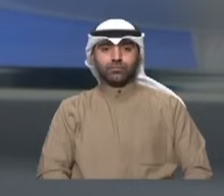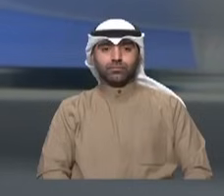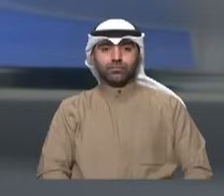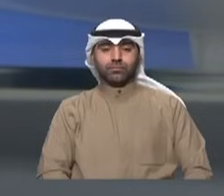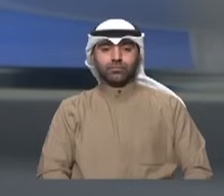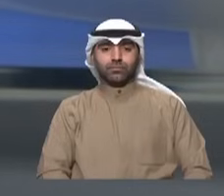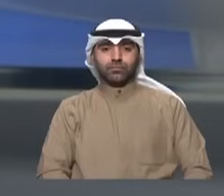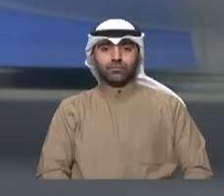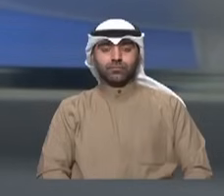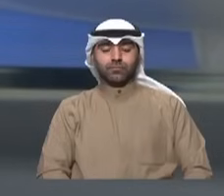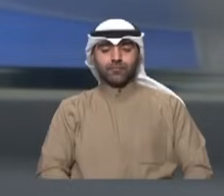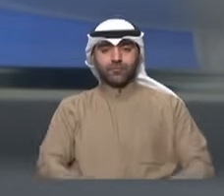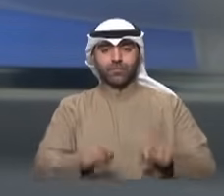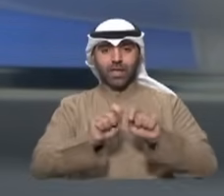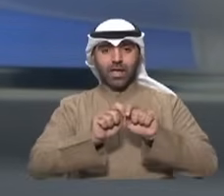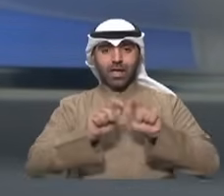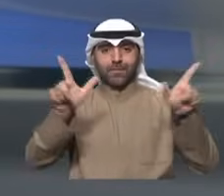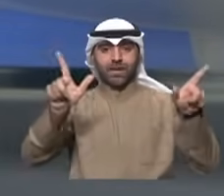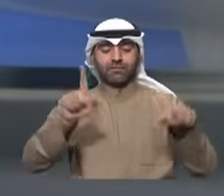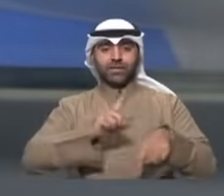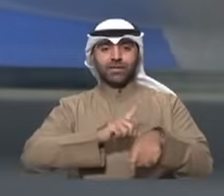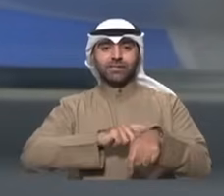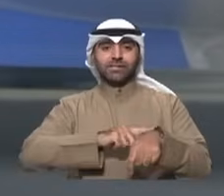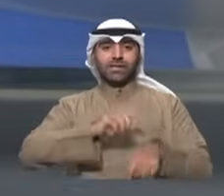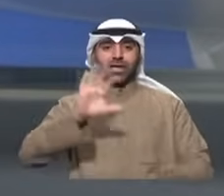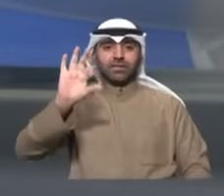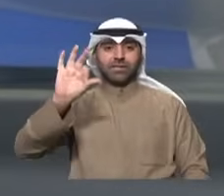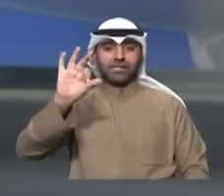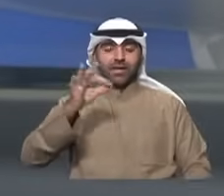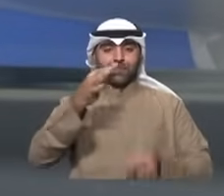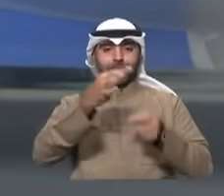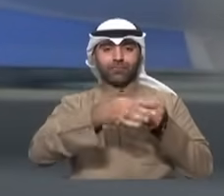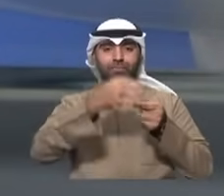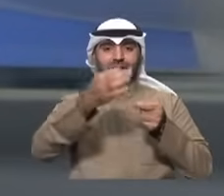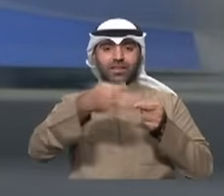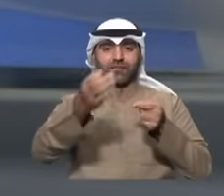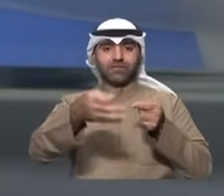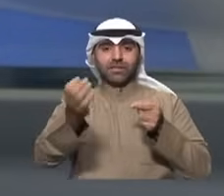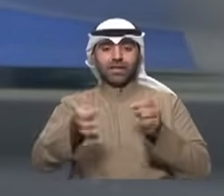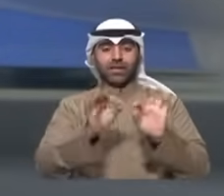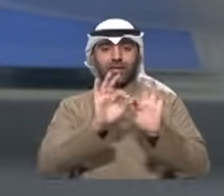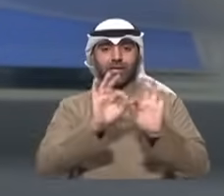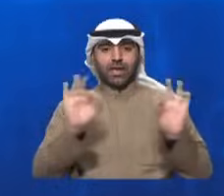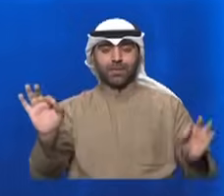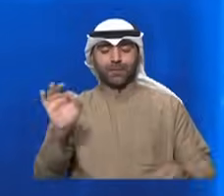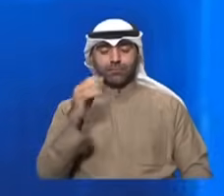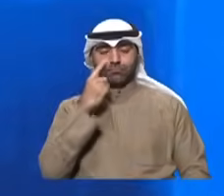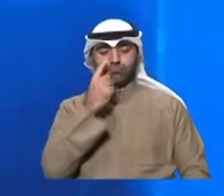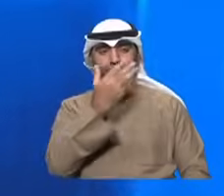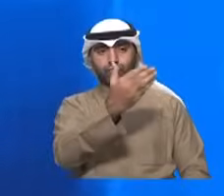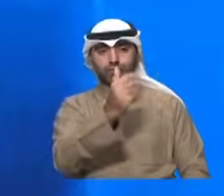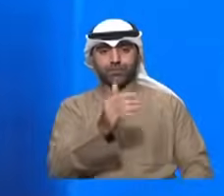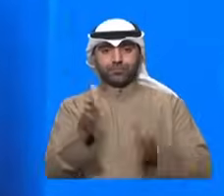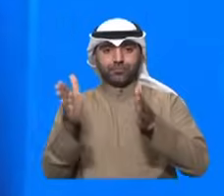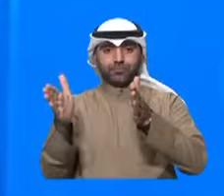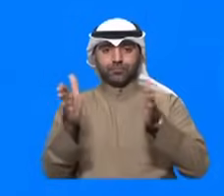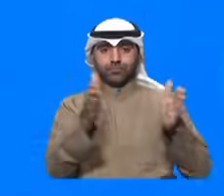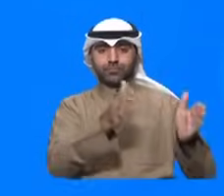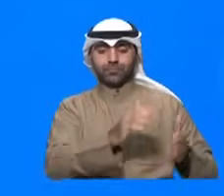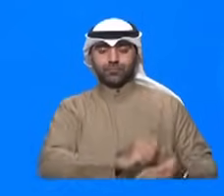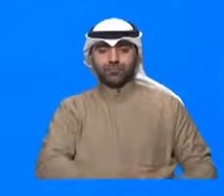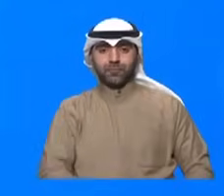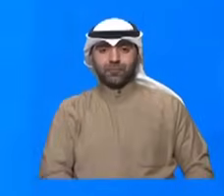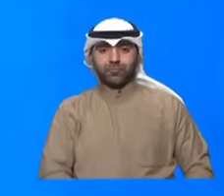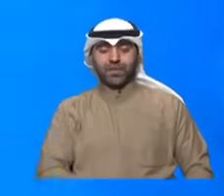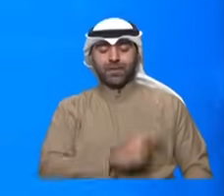الدستوريه كانت هذه العناوين اما التفاصيل فسبد الزميل يوسف اليك يوسف بسم الله